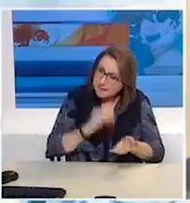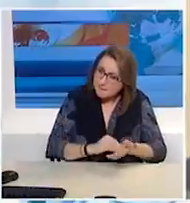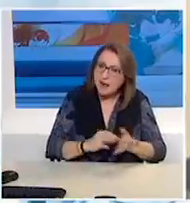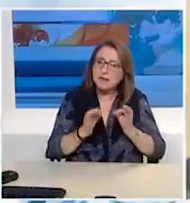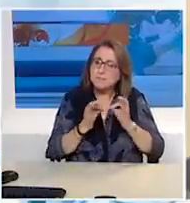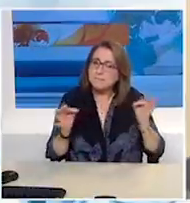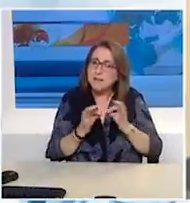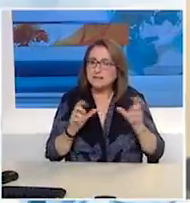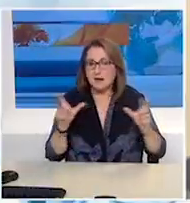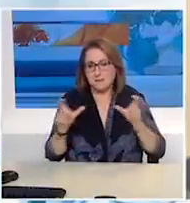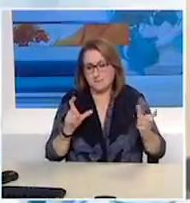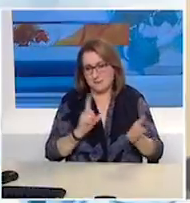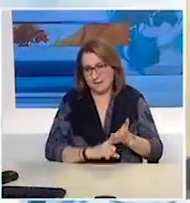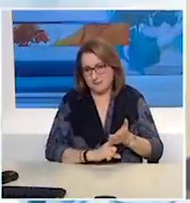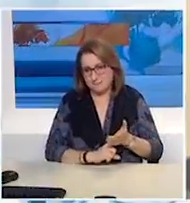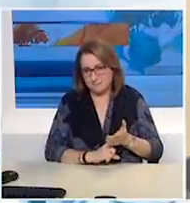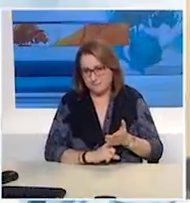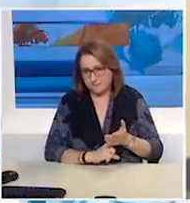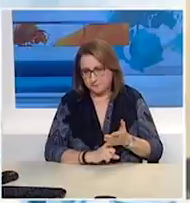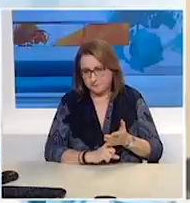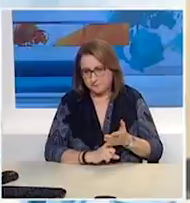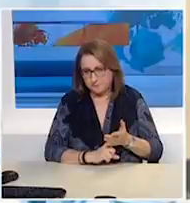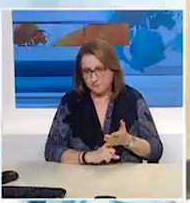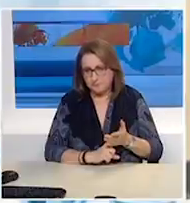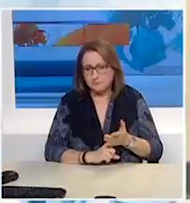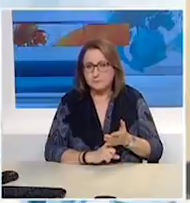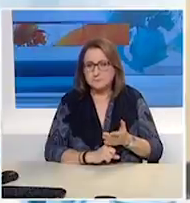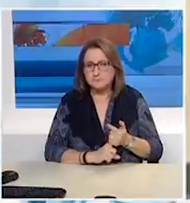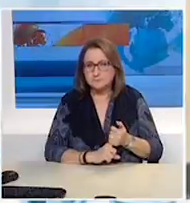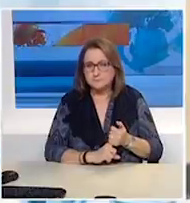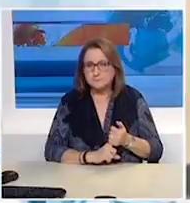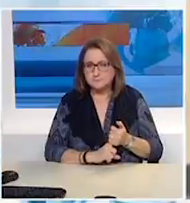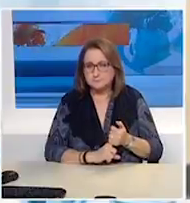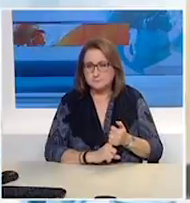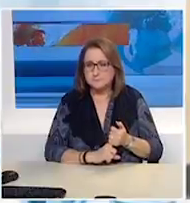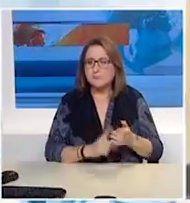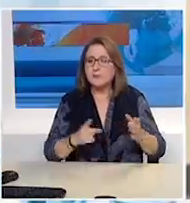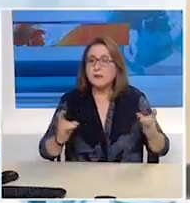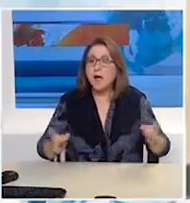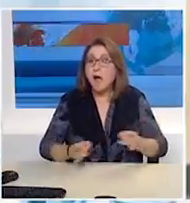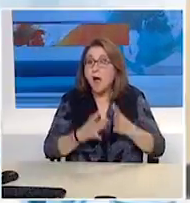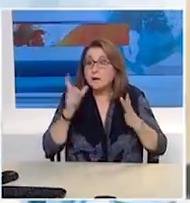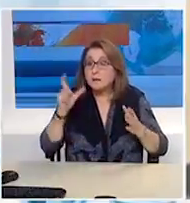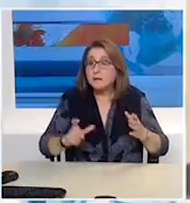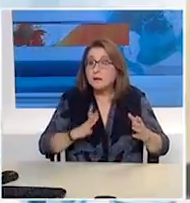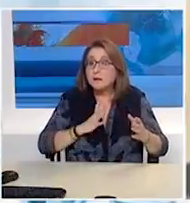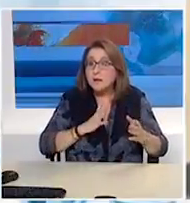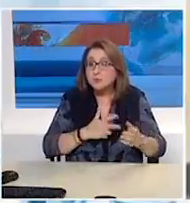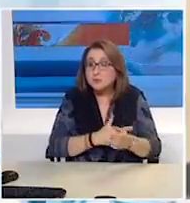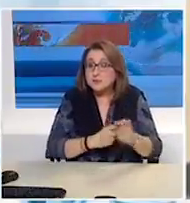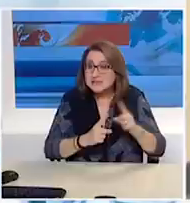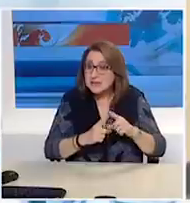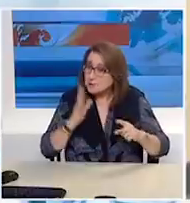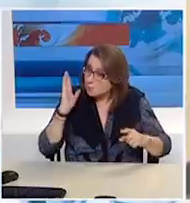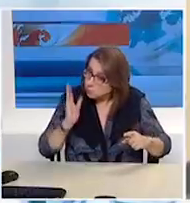Έχουμε πει ότι εφόσον τηρούνται αυτές οι προϋποθέσεις και κάποιος χρειάζεται να κάνει το τεστ, μπορεί το τεστ να γίνει σε